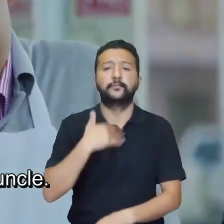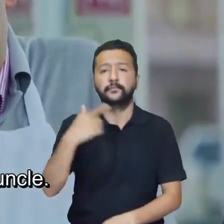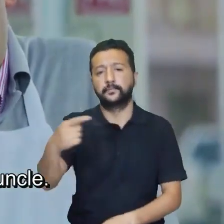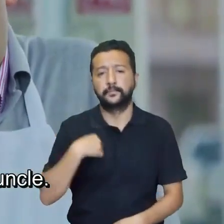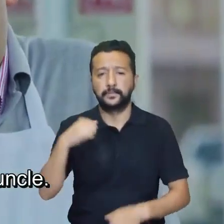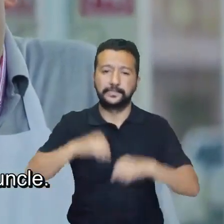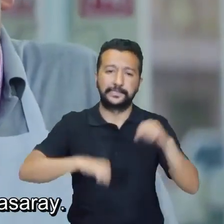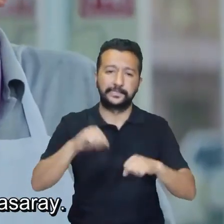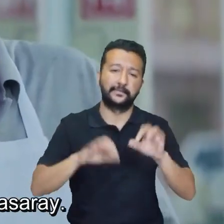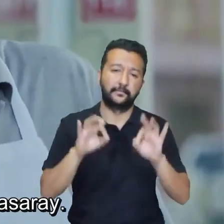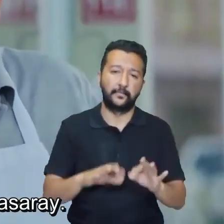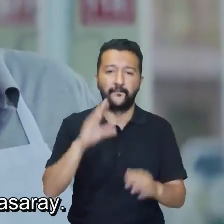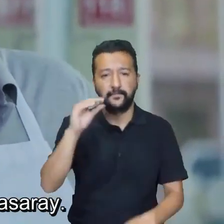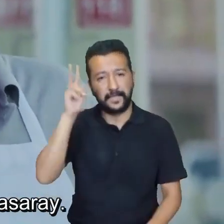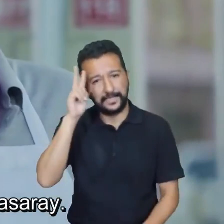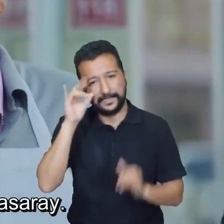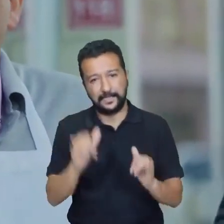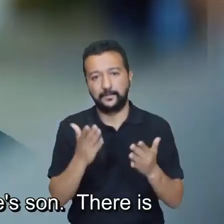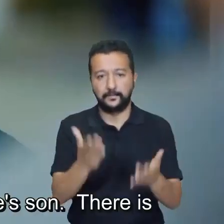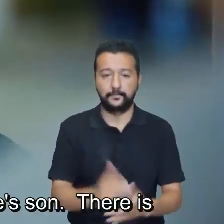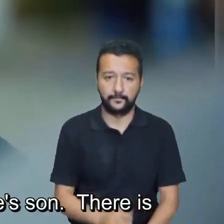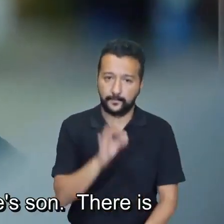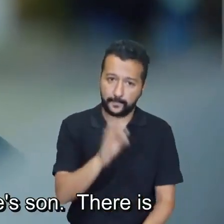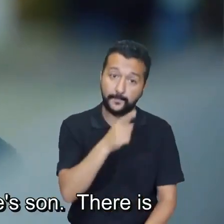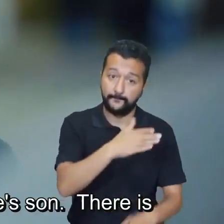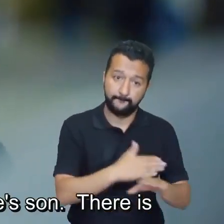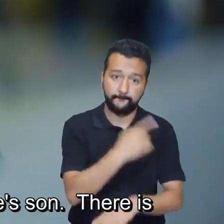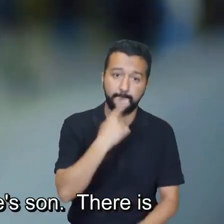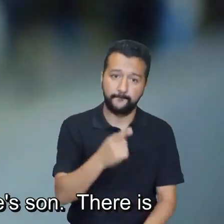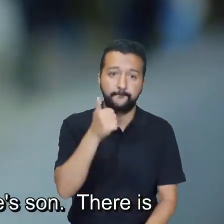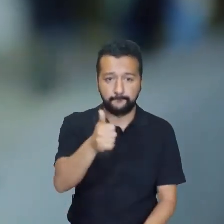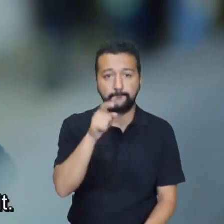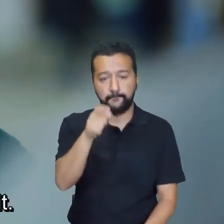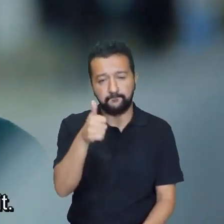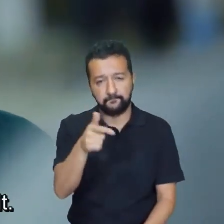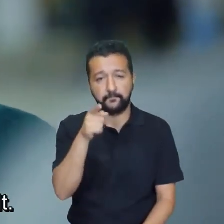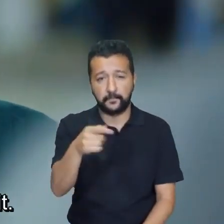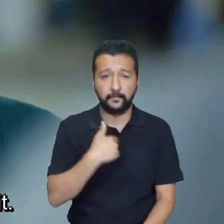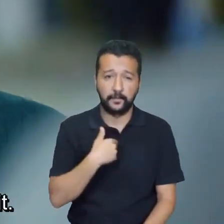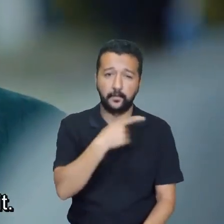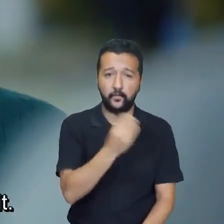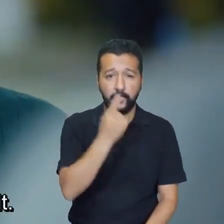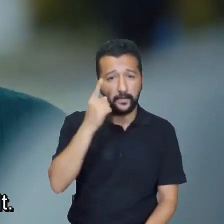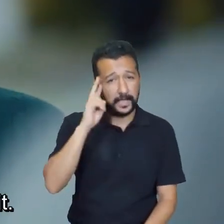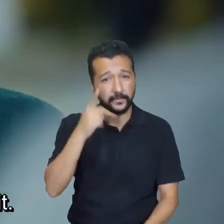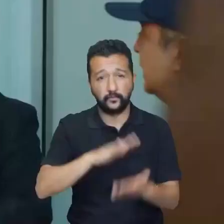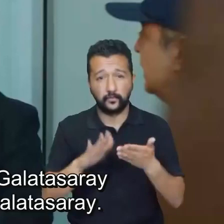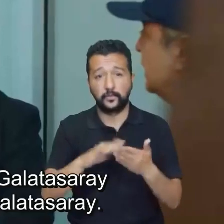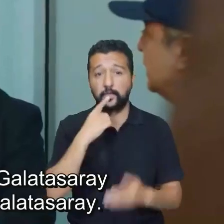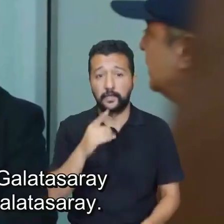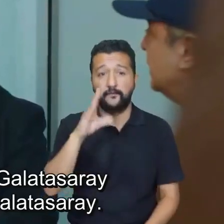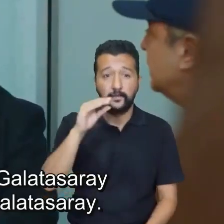bizimki ezeli rekabet. Fenerbahçeli Galatasaray gibi. Hah, doğru söyledim vallahi amcamın oğlu. Yalnız ben ufak bir hata var, onu